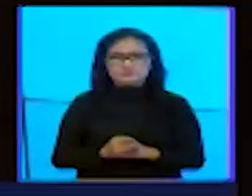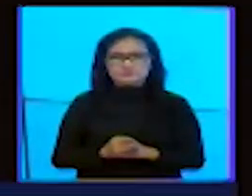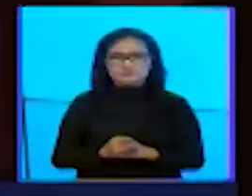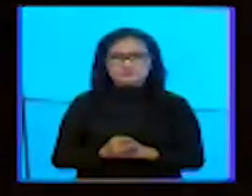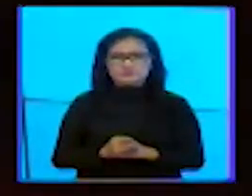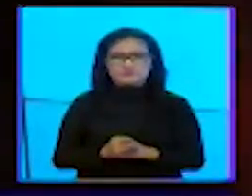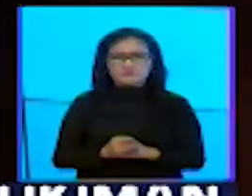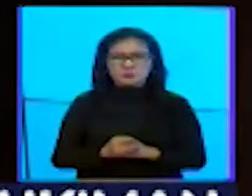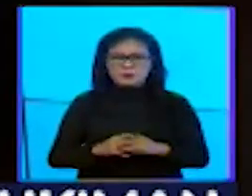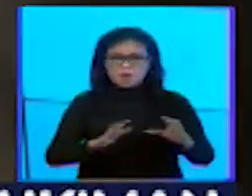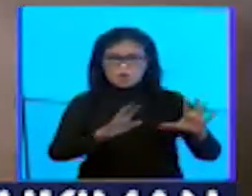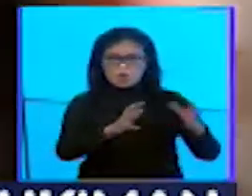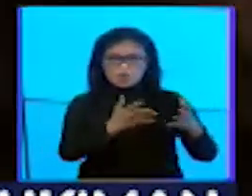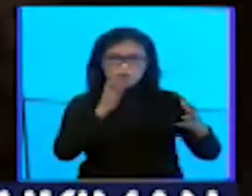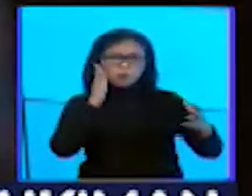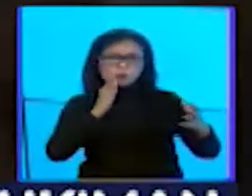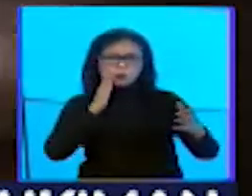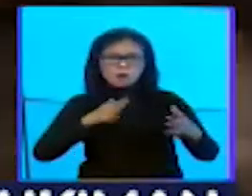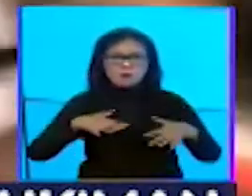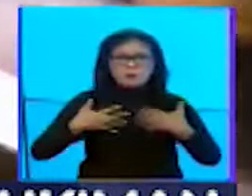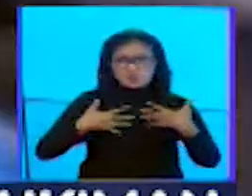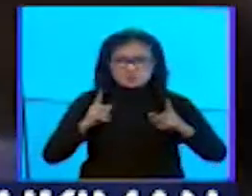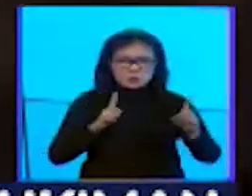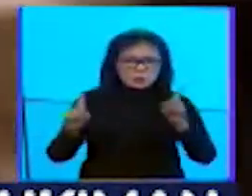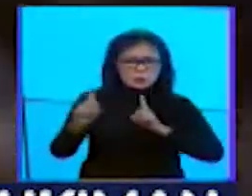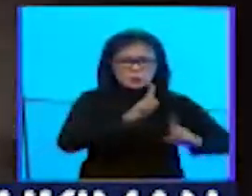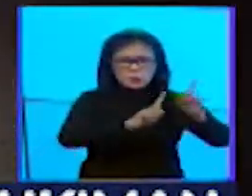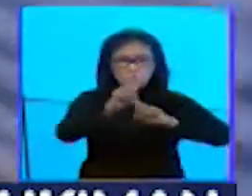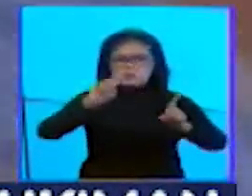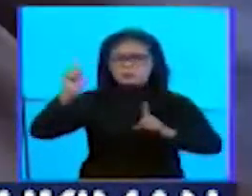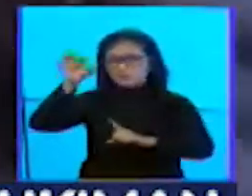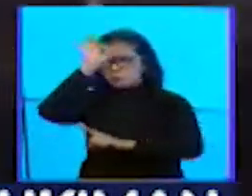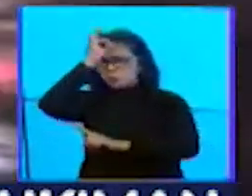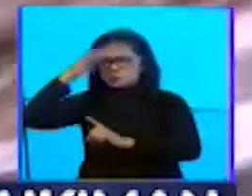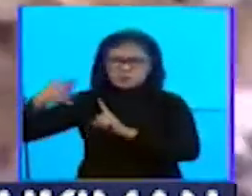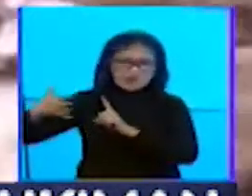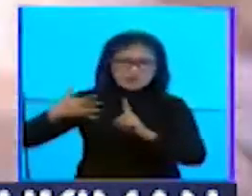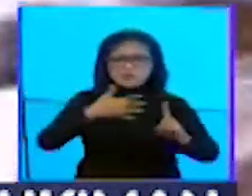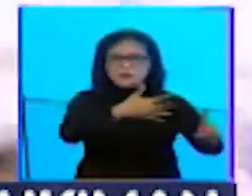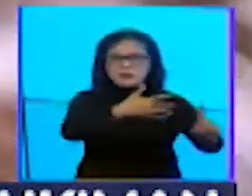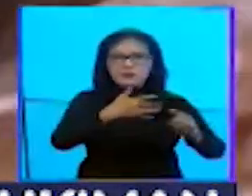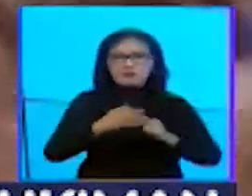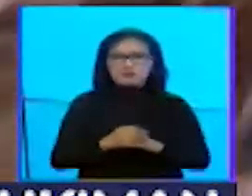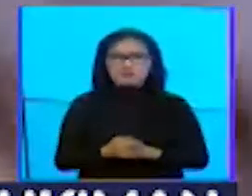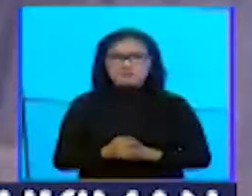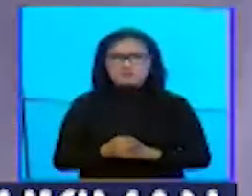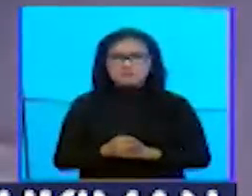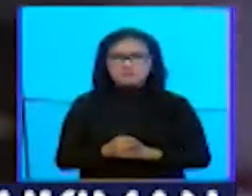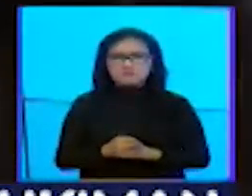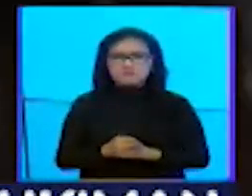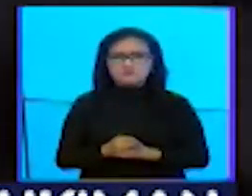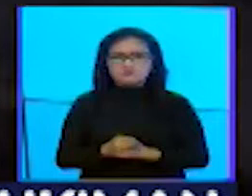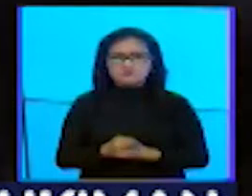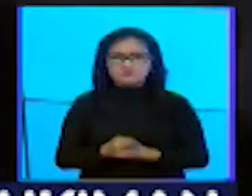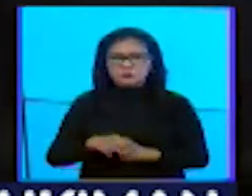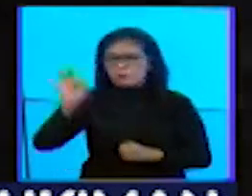Kelompok pemuda panik dan berlarian saat polisi mendatangi mereka. Tim Satuan Gerak Cepat Raja Wali Polres Metro Jakarta